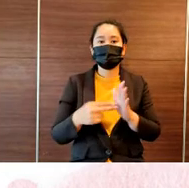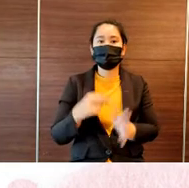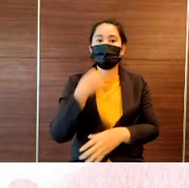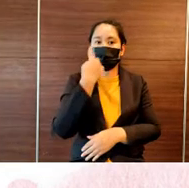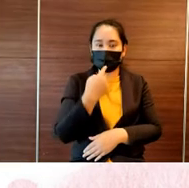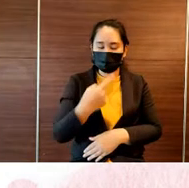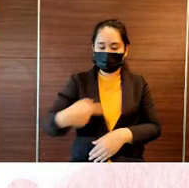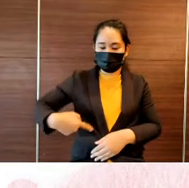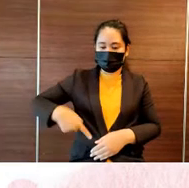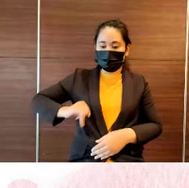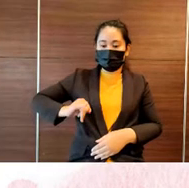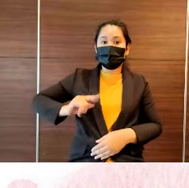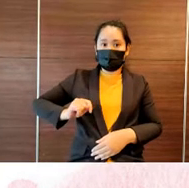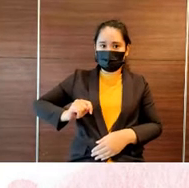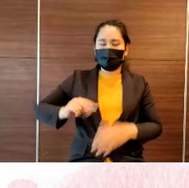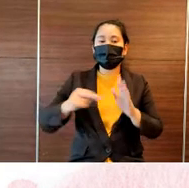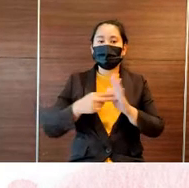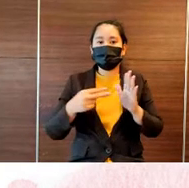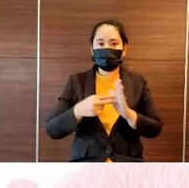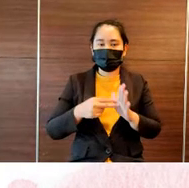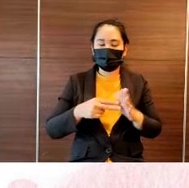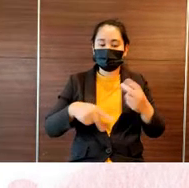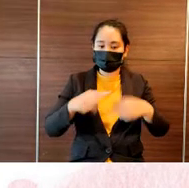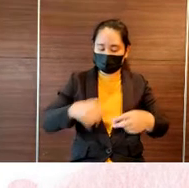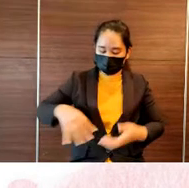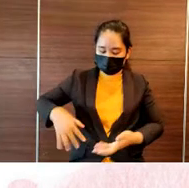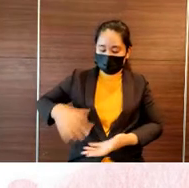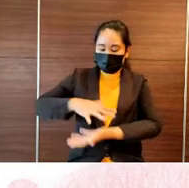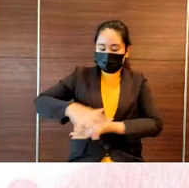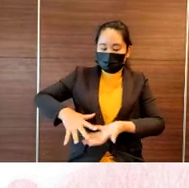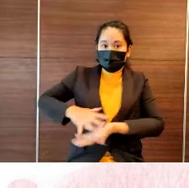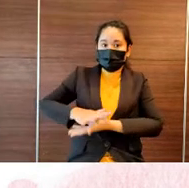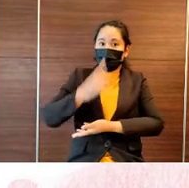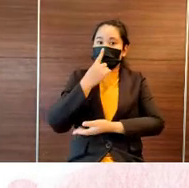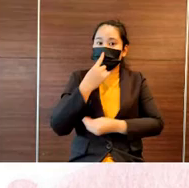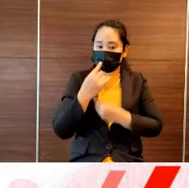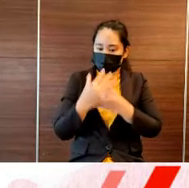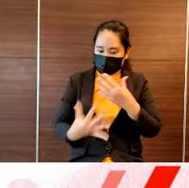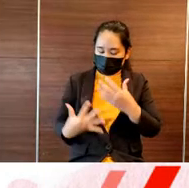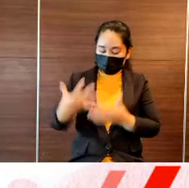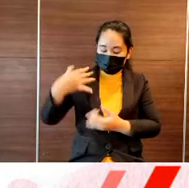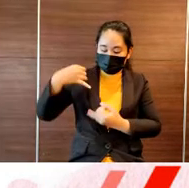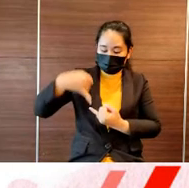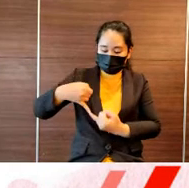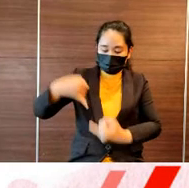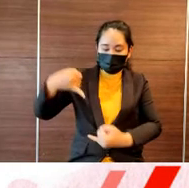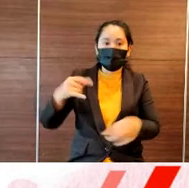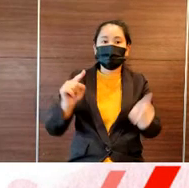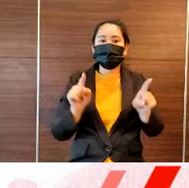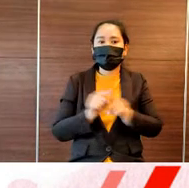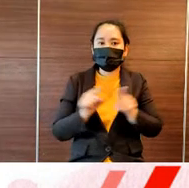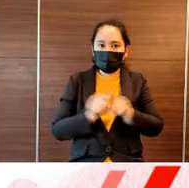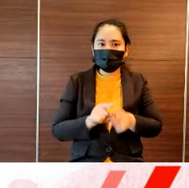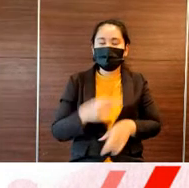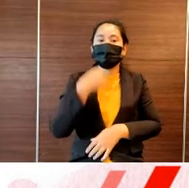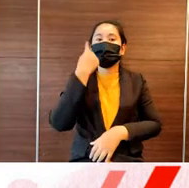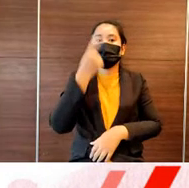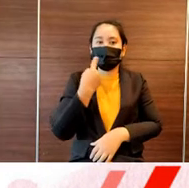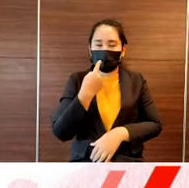ที่เป็นโรคไตเรื้อรังก็มีสิทธิที่จะต้องได้รับการล้างไตทางเส้นเลือดฟอกเลือดเหมือนกันคนที่เป็น